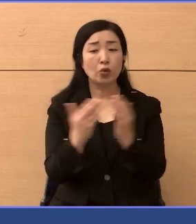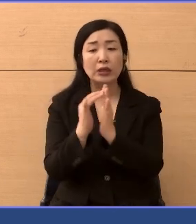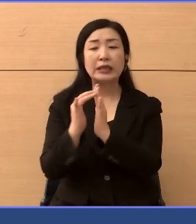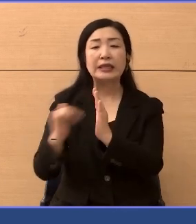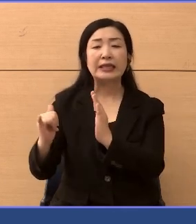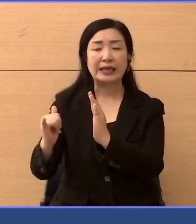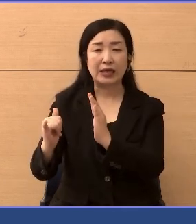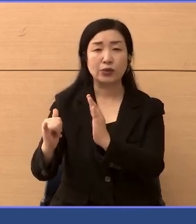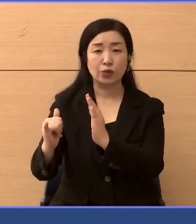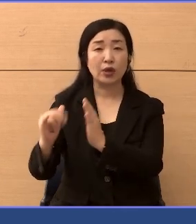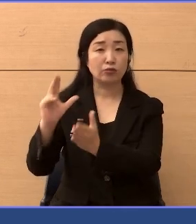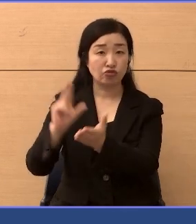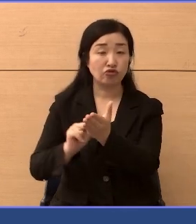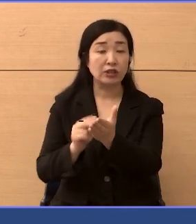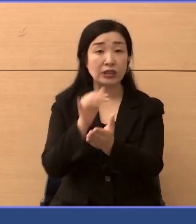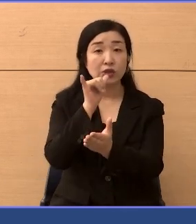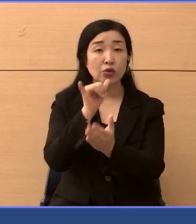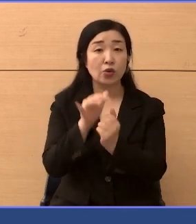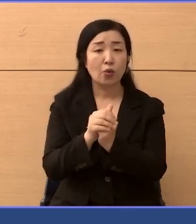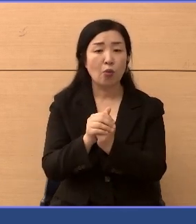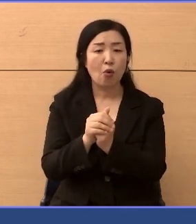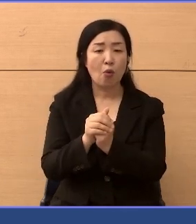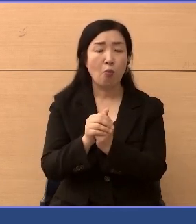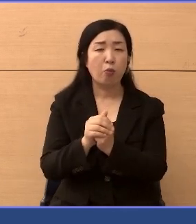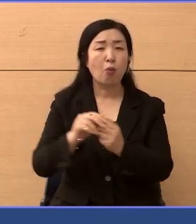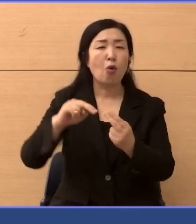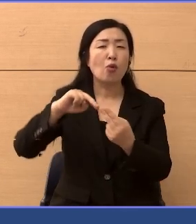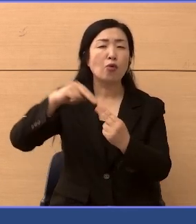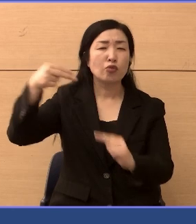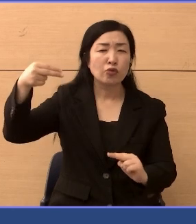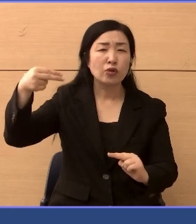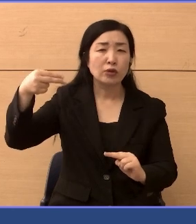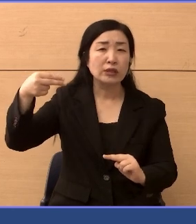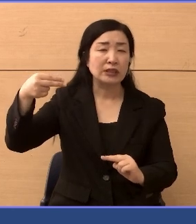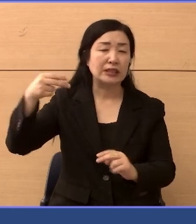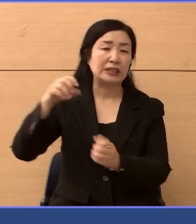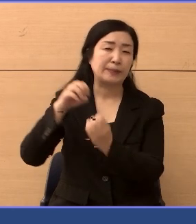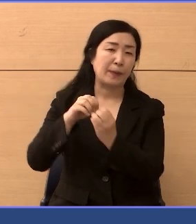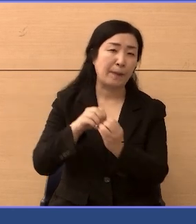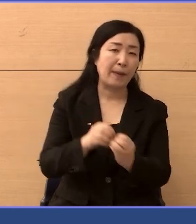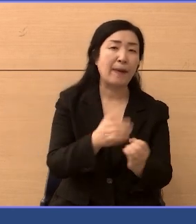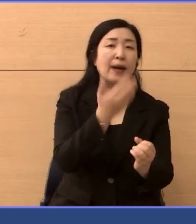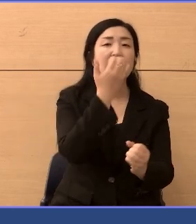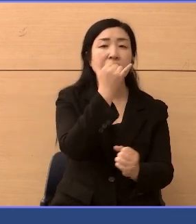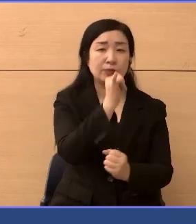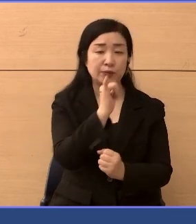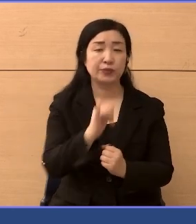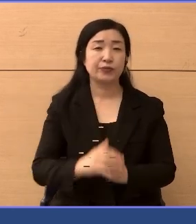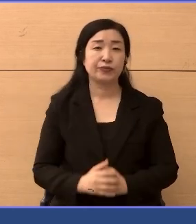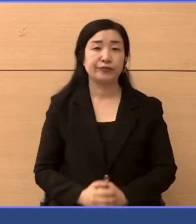가족에게 대한 the 시사점도 있을 수 genetic 있습니다. risks 왜냐하면 유전적인 associated with 리스크가 ASD. 관련되어 수 있기 때문입니다.